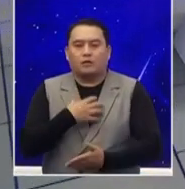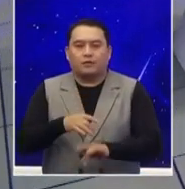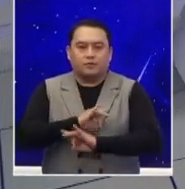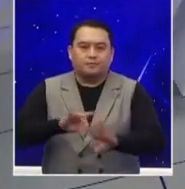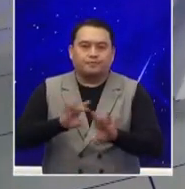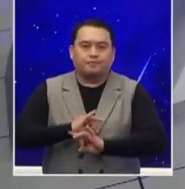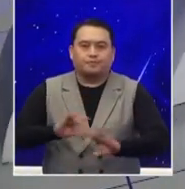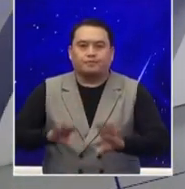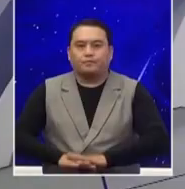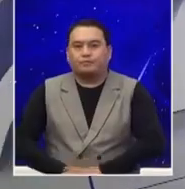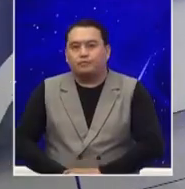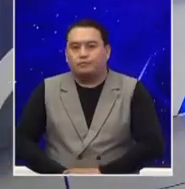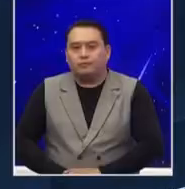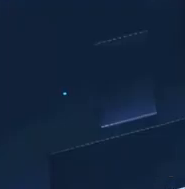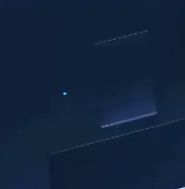выпуске